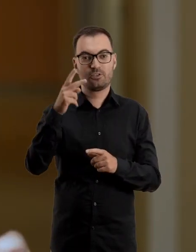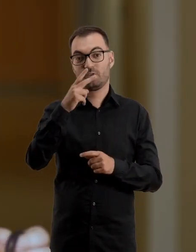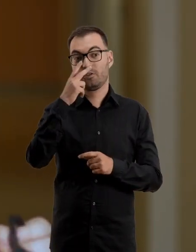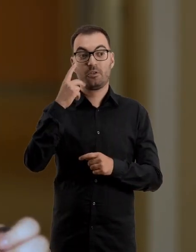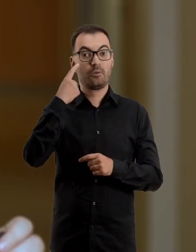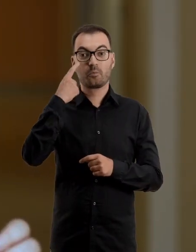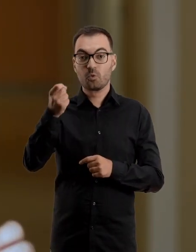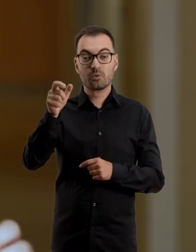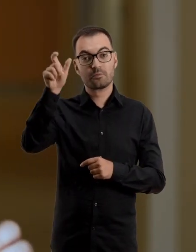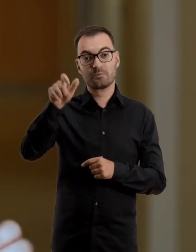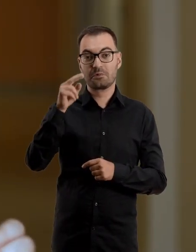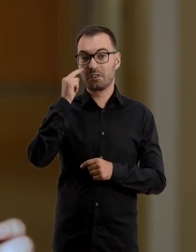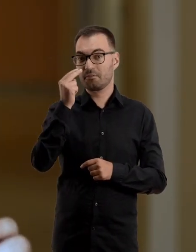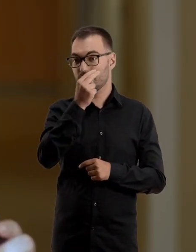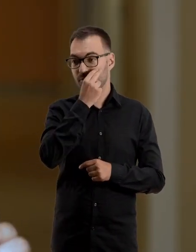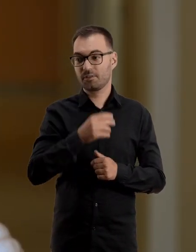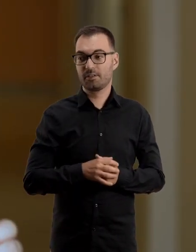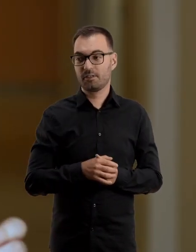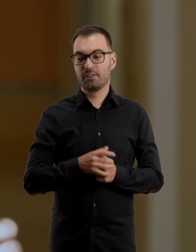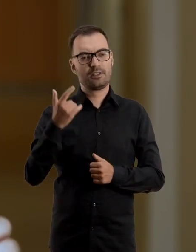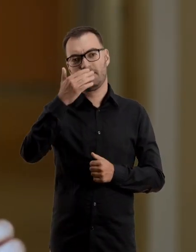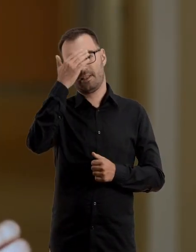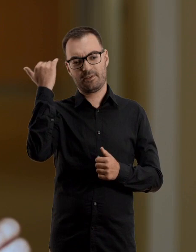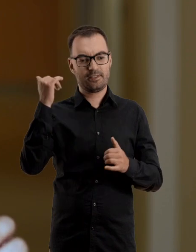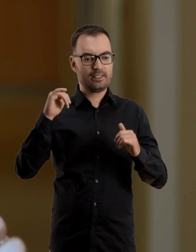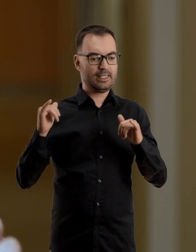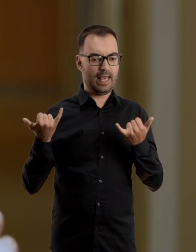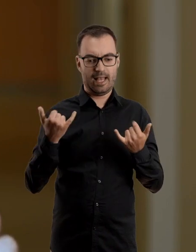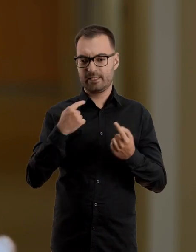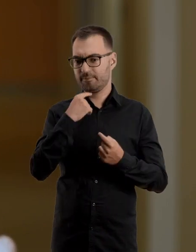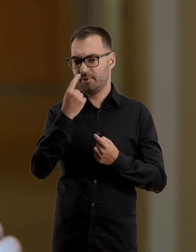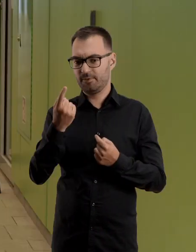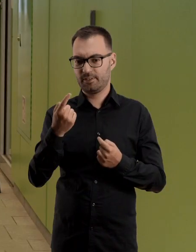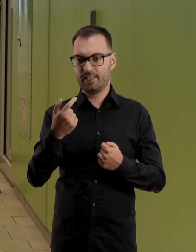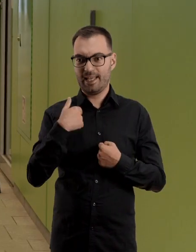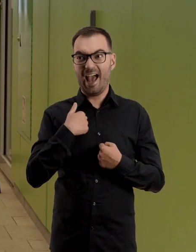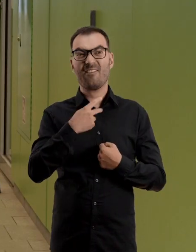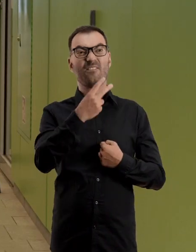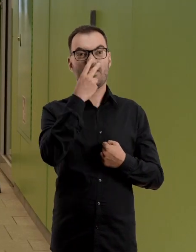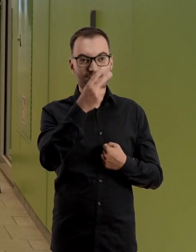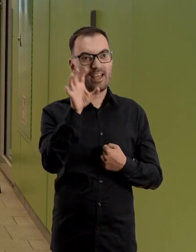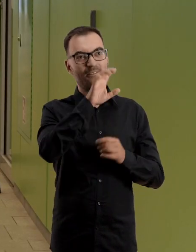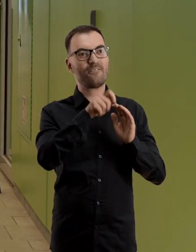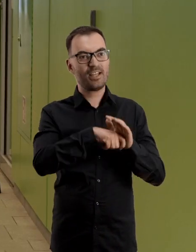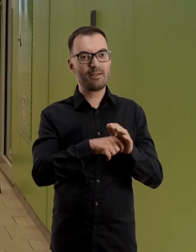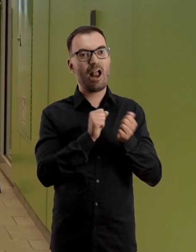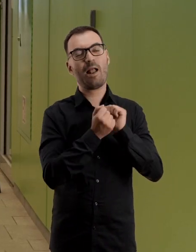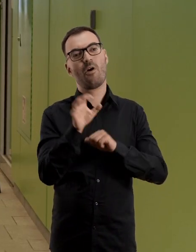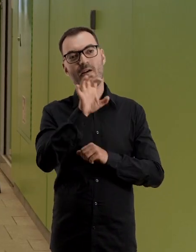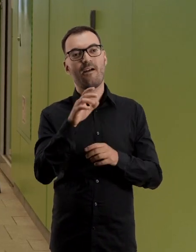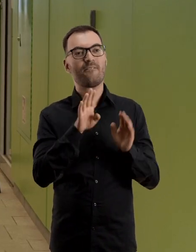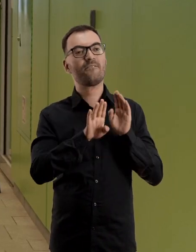przykład zobaczą kogoś niewidomego, nie wiedzą na przykład, jak mu powiedzieć: widziałem film,